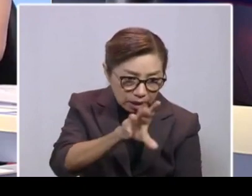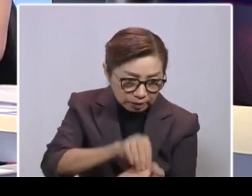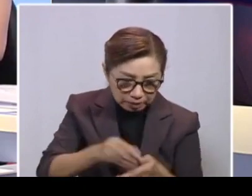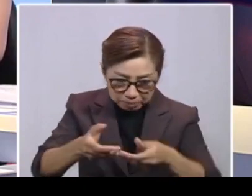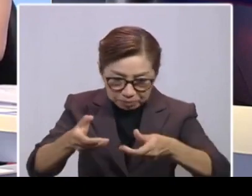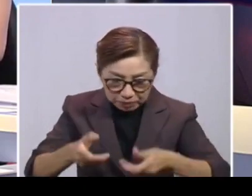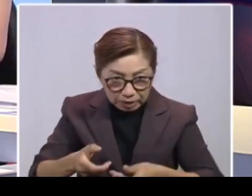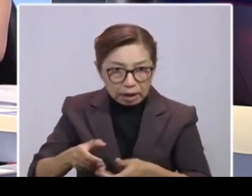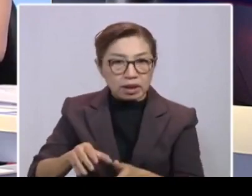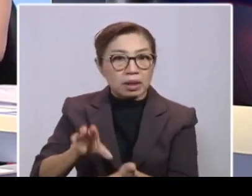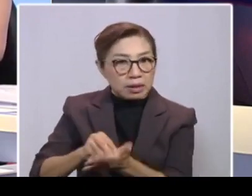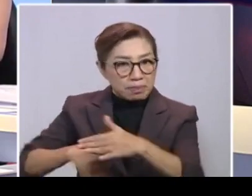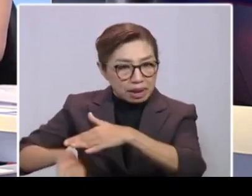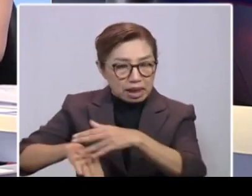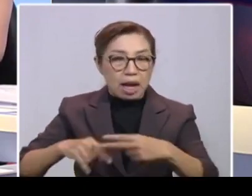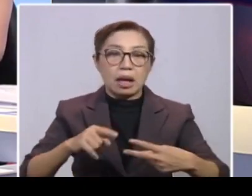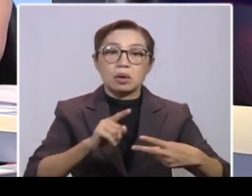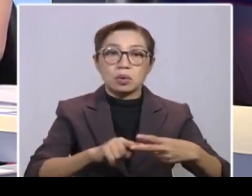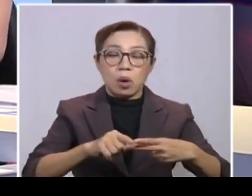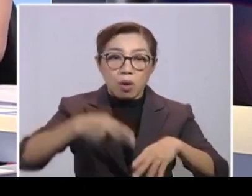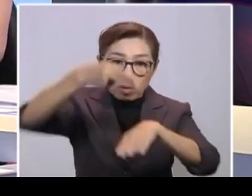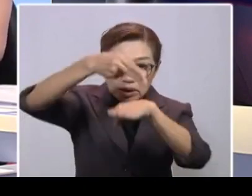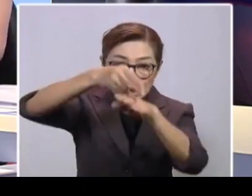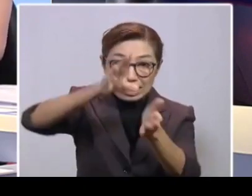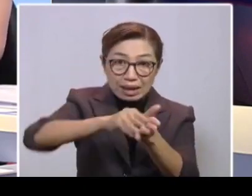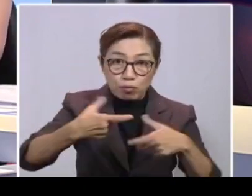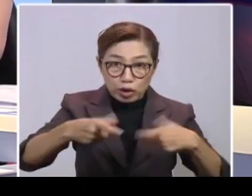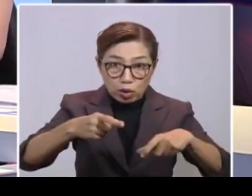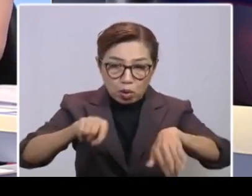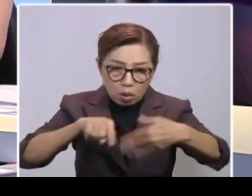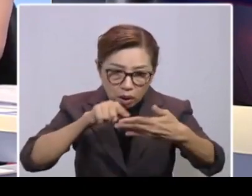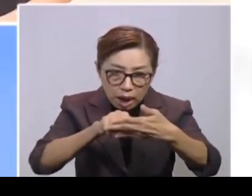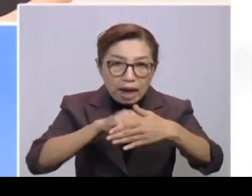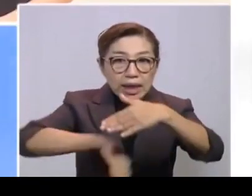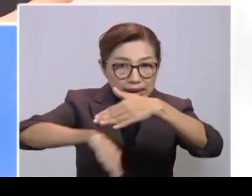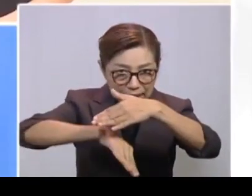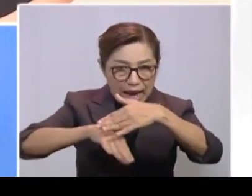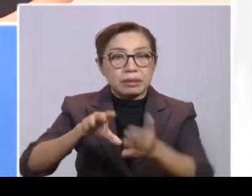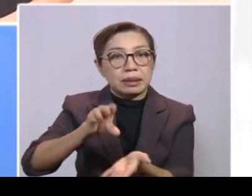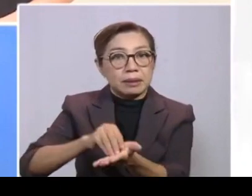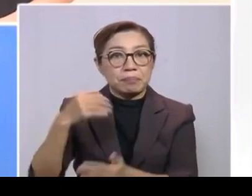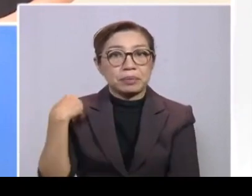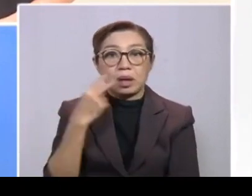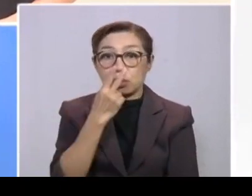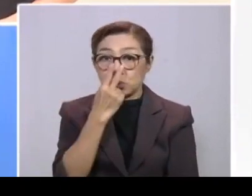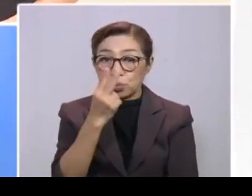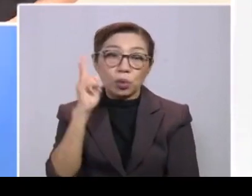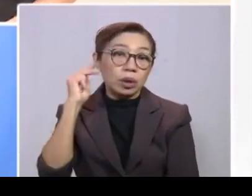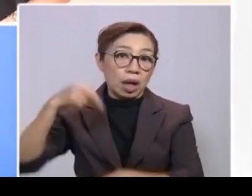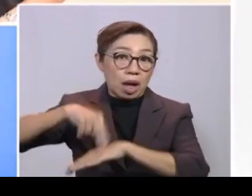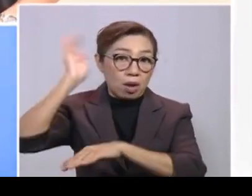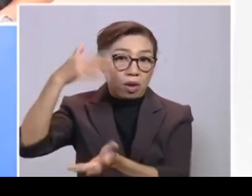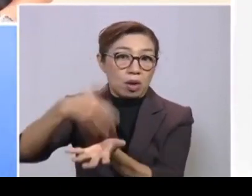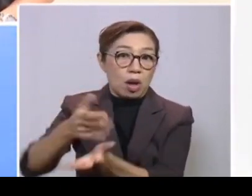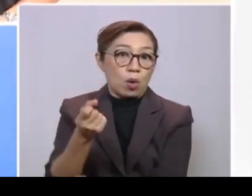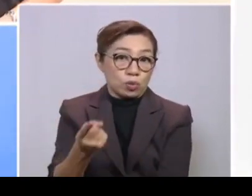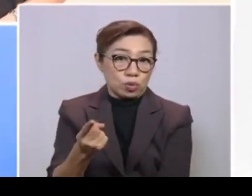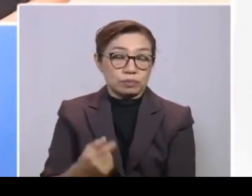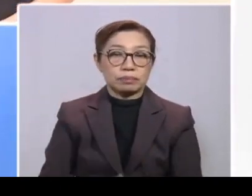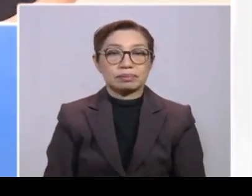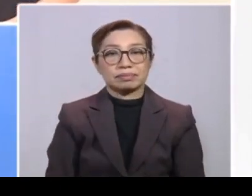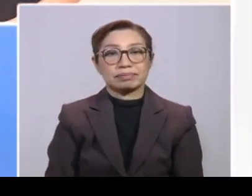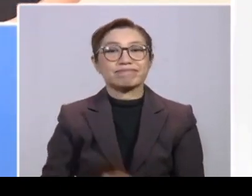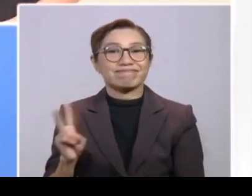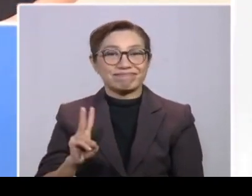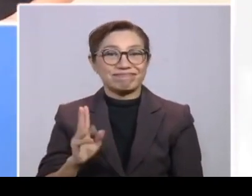คดีรวมถึงภาพจากกล้องวงจรปิดในที่เกิดเหตุด้วยเราไปติดตามรายงานสดจากคุณจามรกิสวภารายงานสดจากุคุณคุธิดา